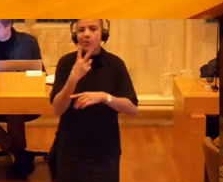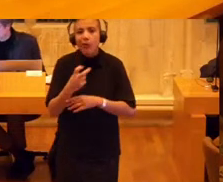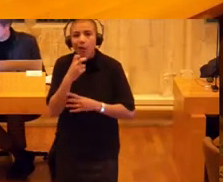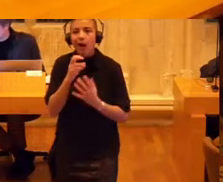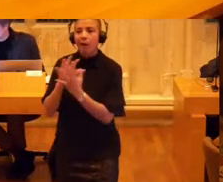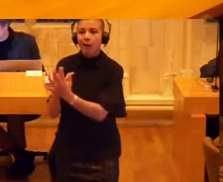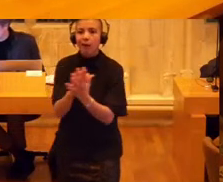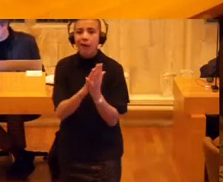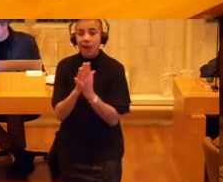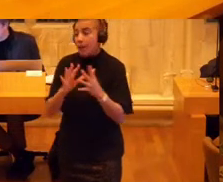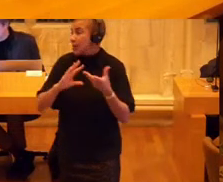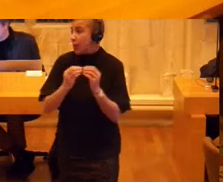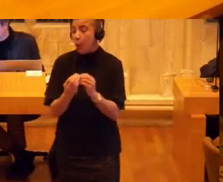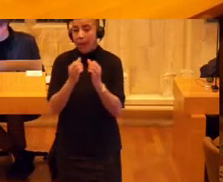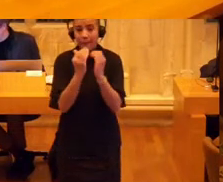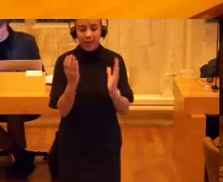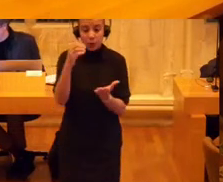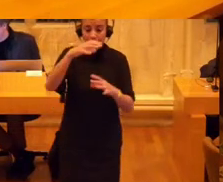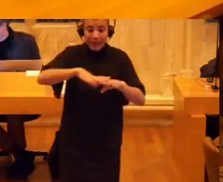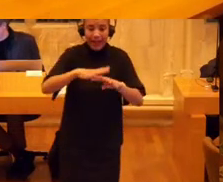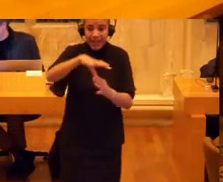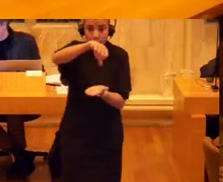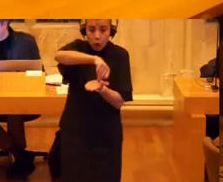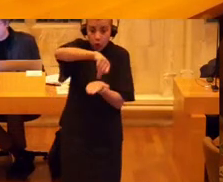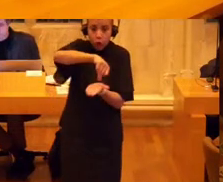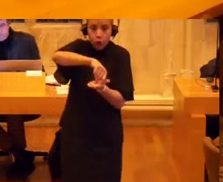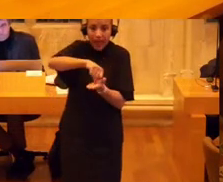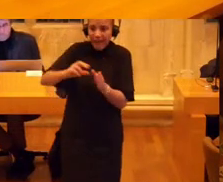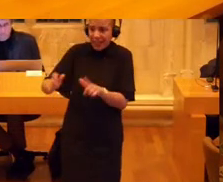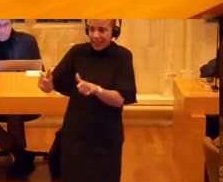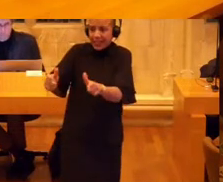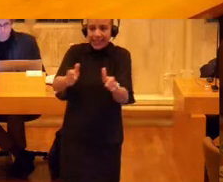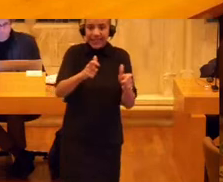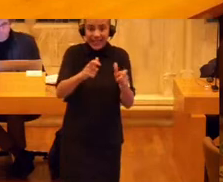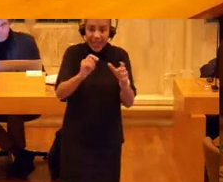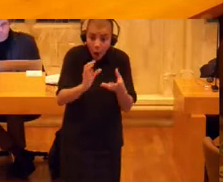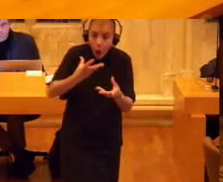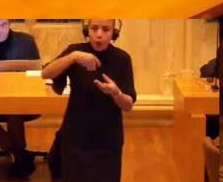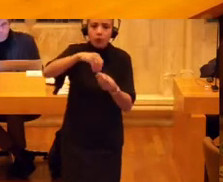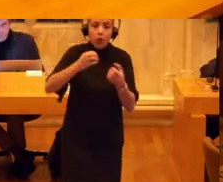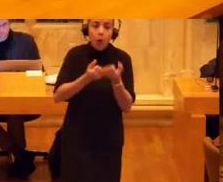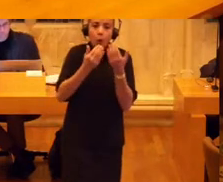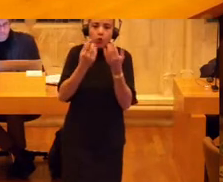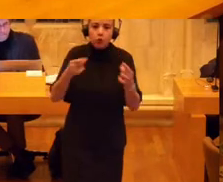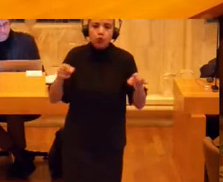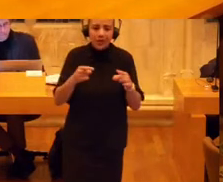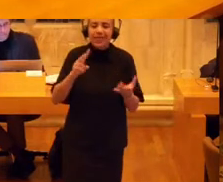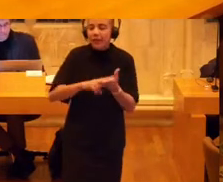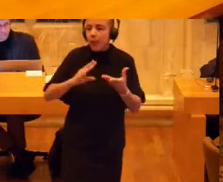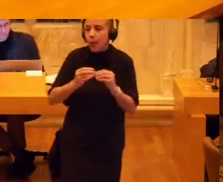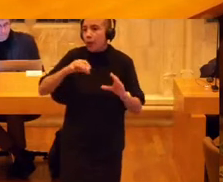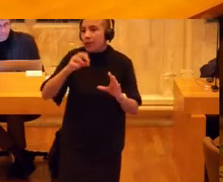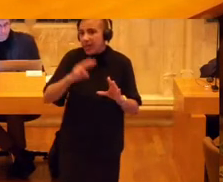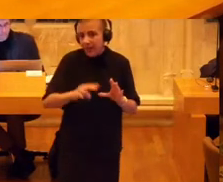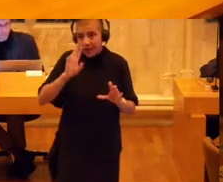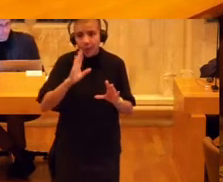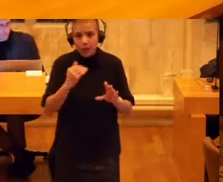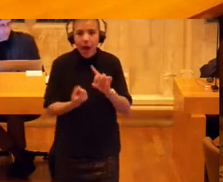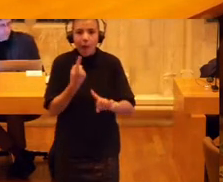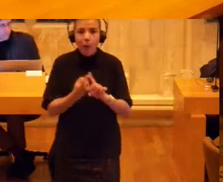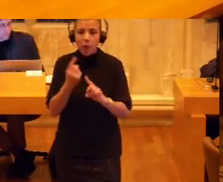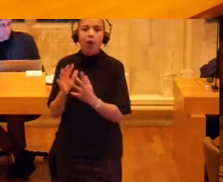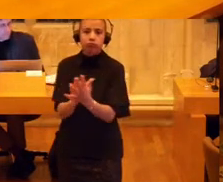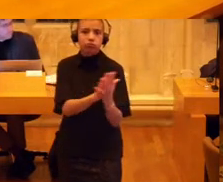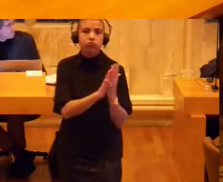ça en plein cœur de quartier, surtout avec de la musique. En tout cas, écoutez, on est content d'avoir pu trouver une solution. Pour l'instant, elle